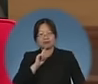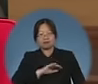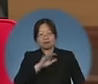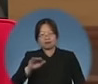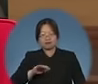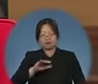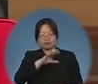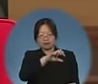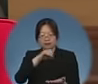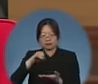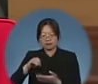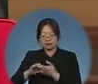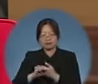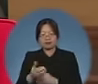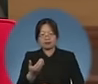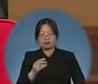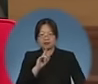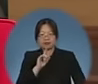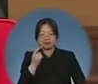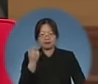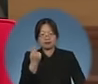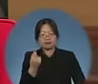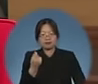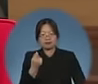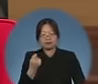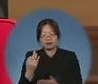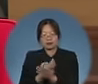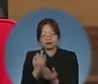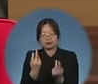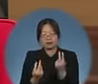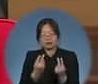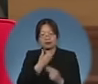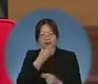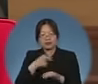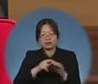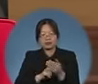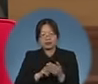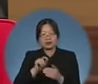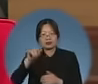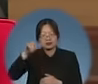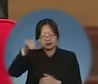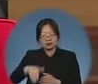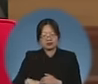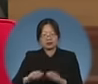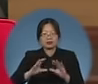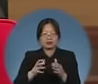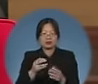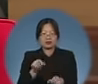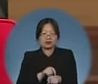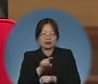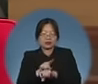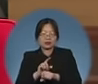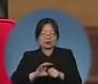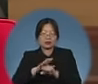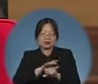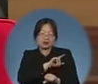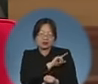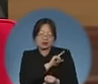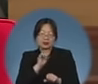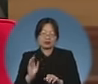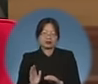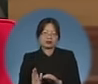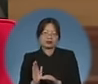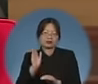쪽으로 가져오면 아까 말씀드린 소득 대비 행복감이 낮은 이 국가들의 특성은 세계에서 가장